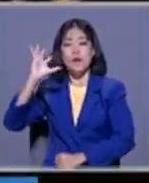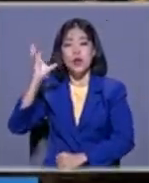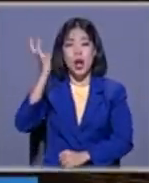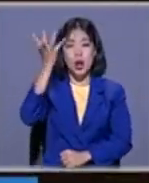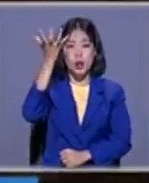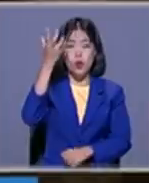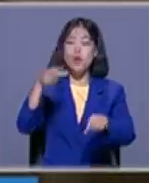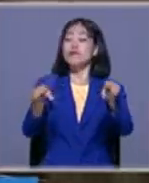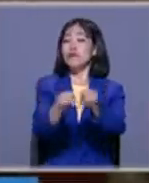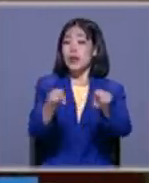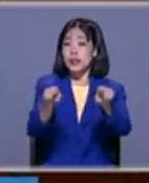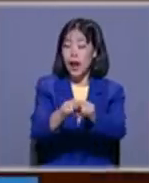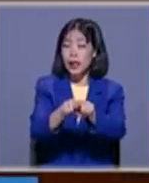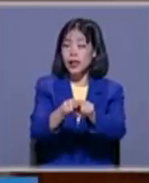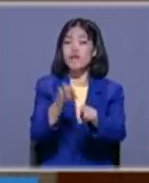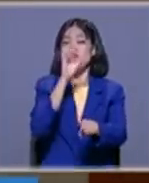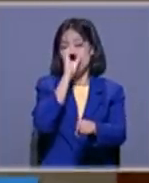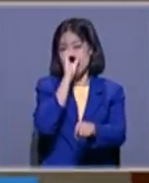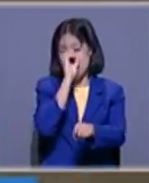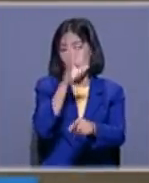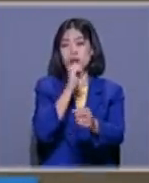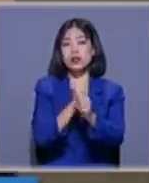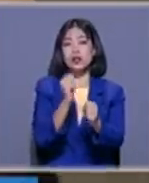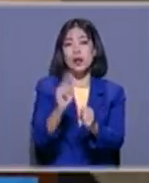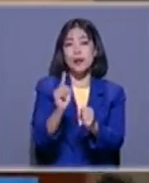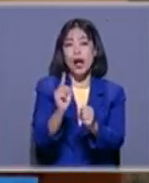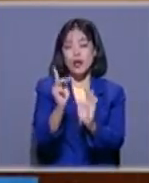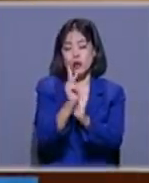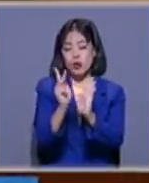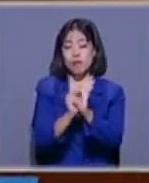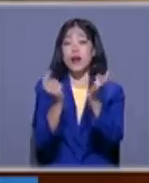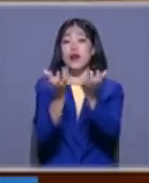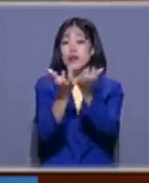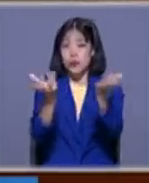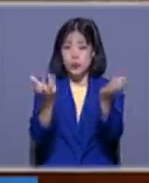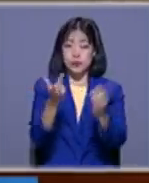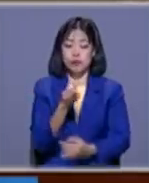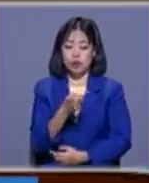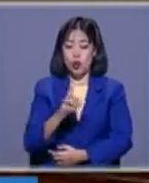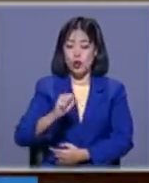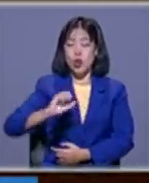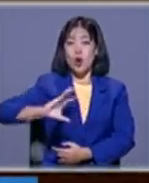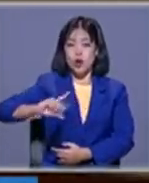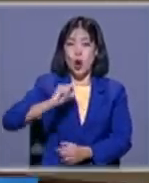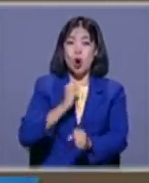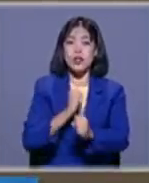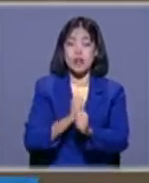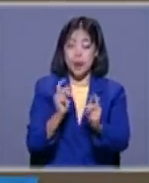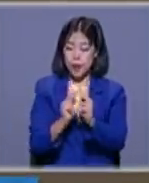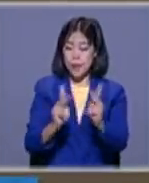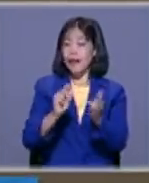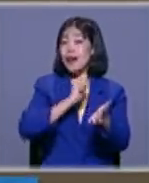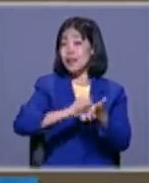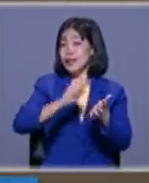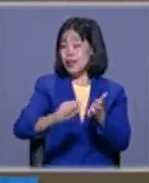เป็นก่อนปี57นั้นไม่เกิดขึ้นหลังเลือกตั้งเพราะว่ารัฐธรรมนูญที่คสช.เป็นคนตั้งคณะกรรมการร่างเขียนกติ